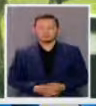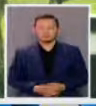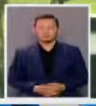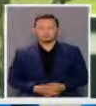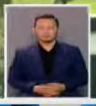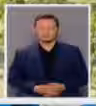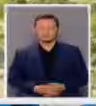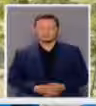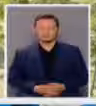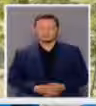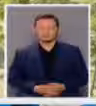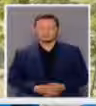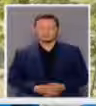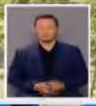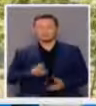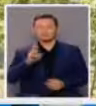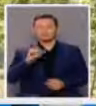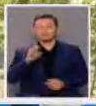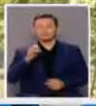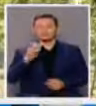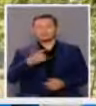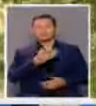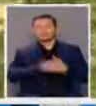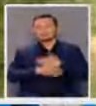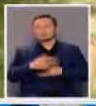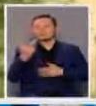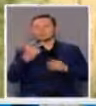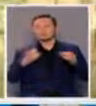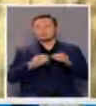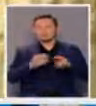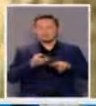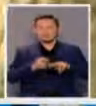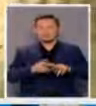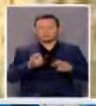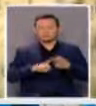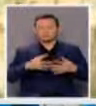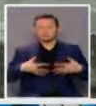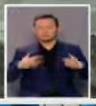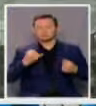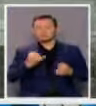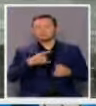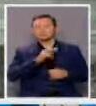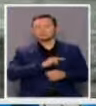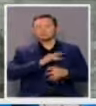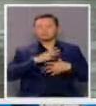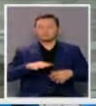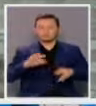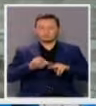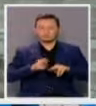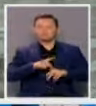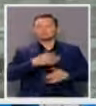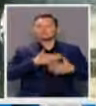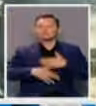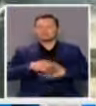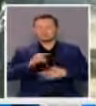дед. Акуаныш Кариманов – инвалид третьей группы. В связи с состоянием здоровья нигде не работал. Теперь он очень рад тому,